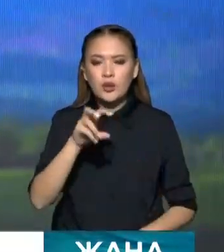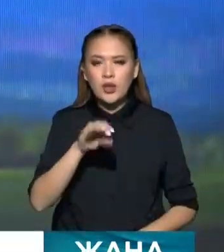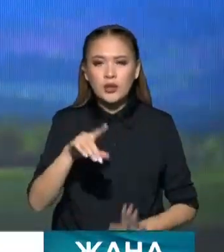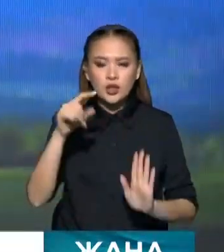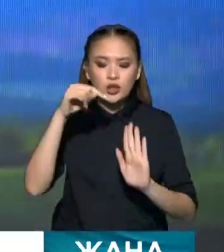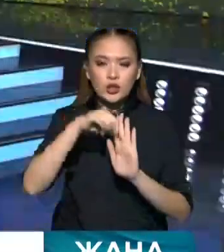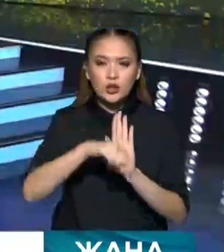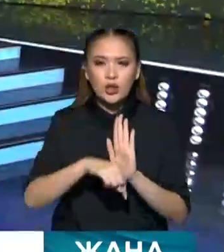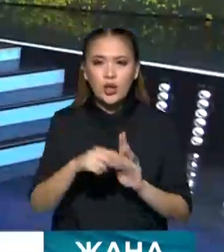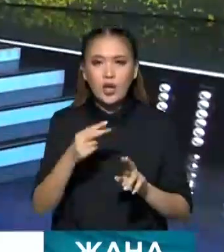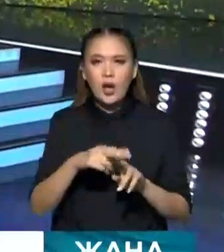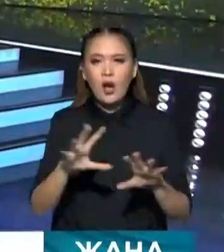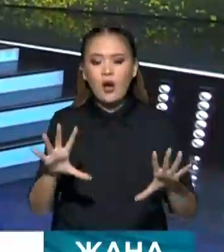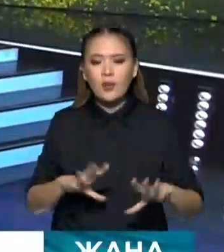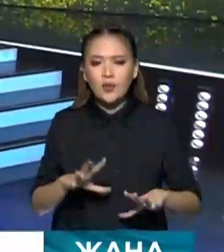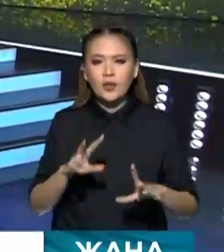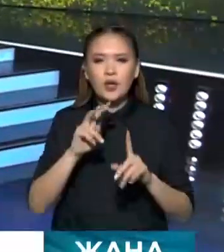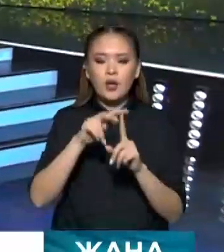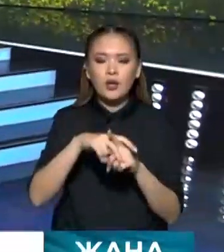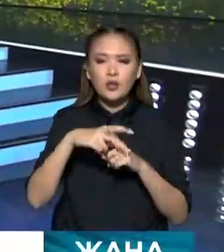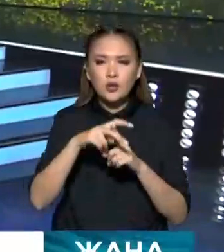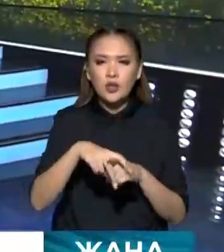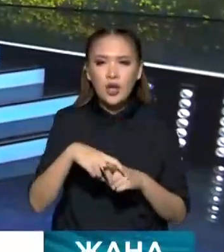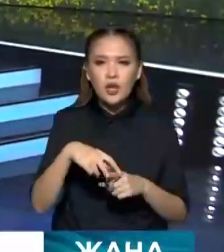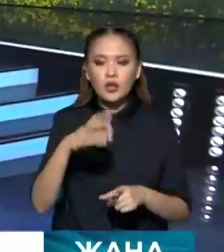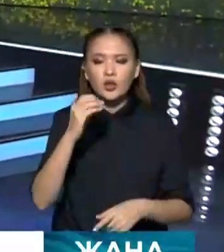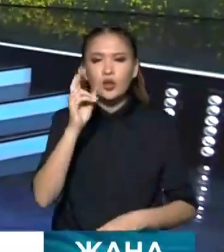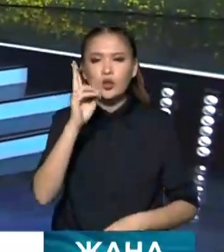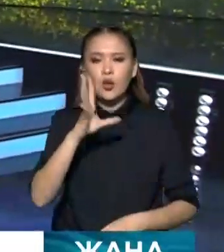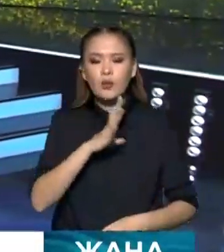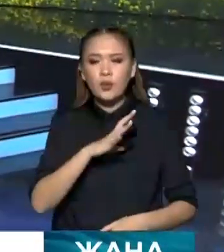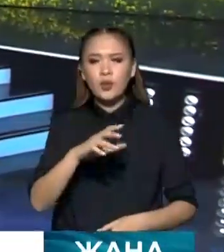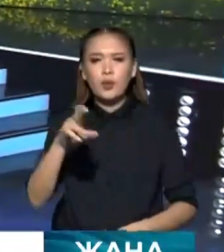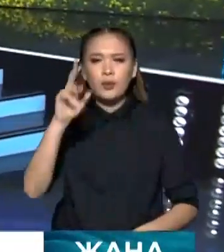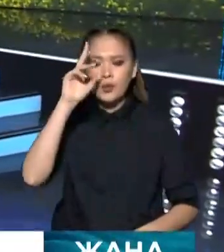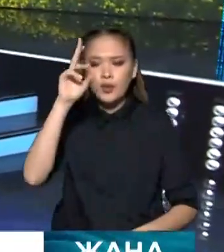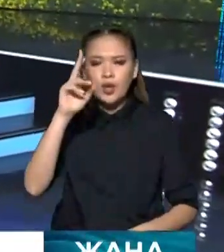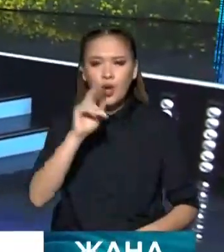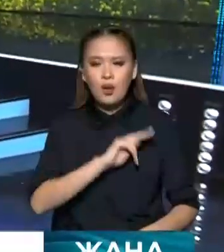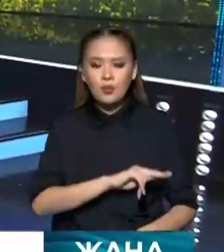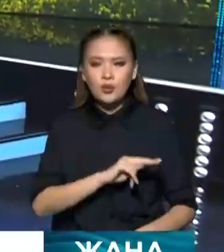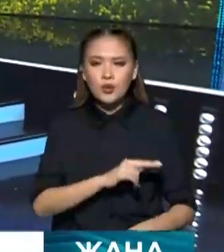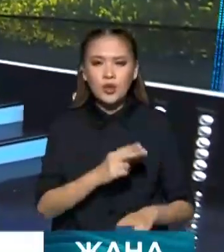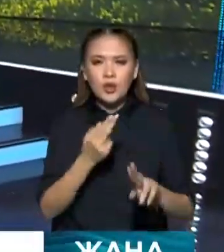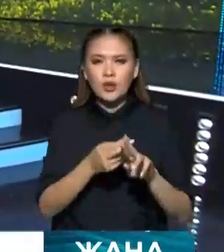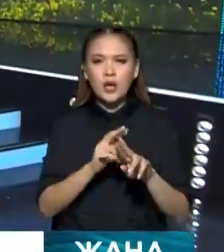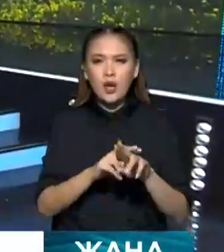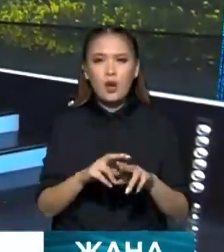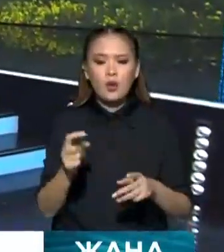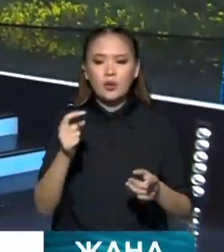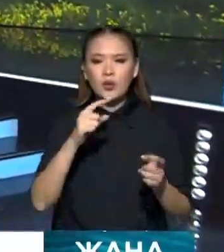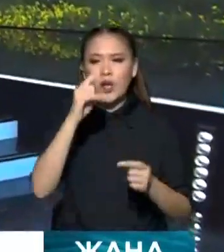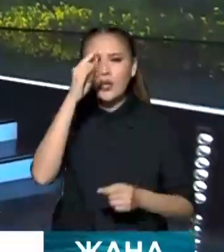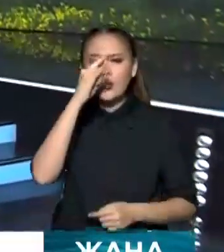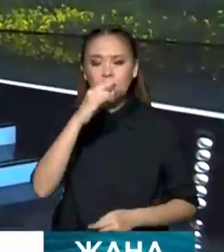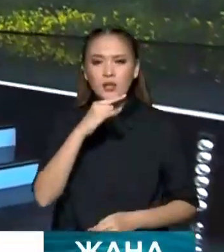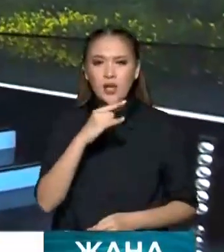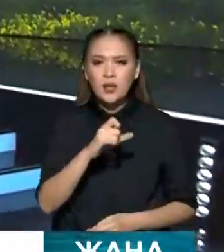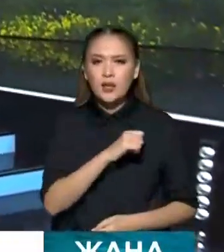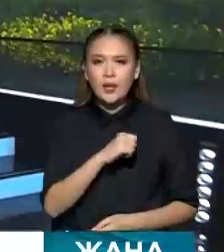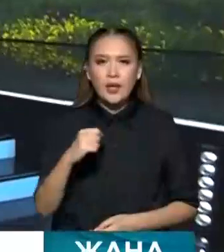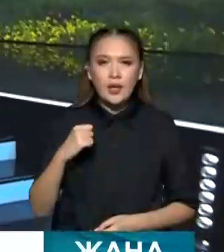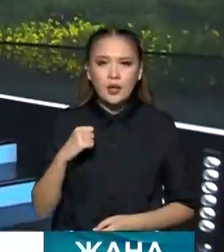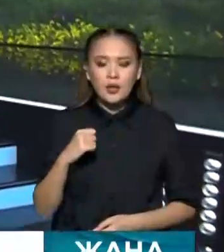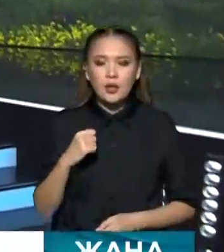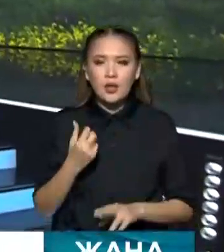мынау атқамінерлер сонымен бірге мынау билікке жақын азаматтардың барлығы осы Қазақстанның ең шұрайлы жерлерін